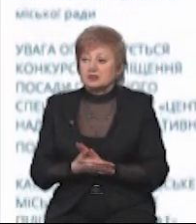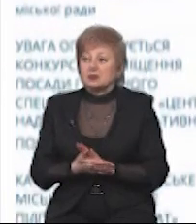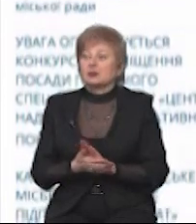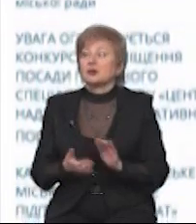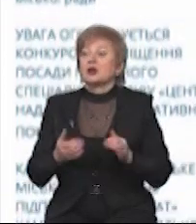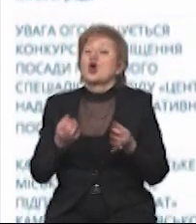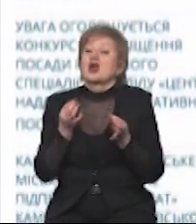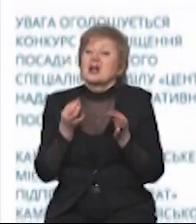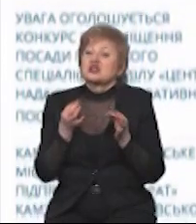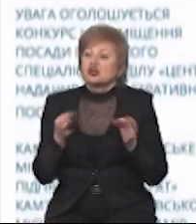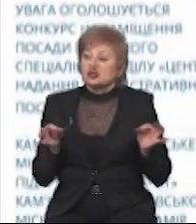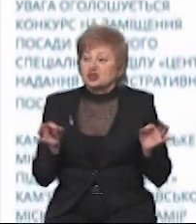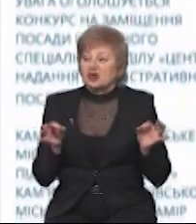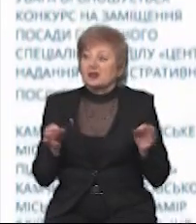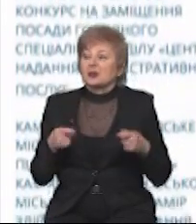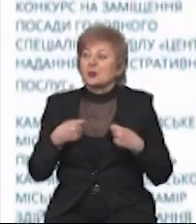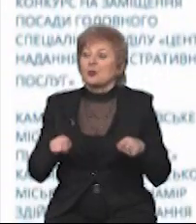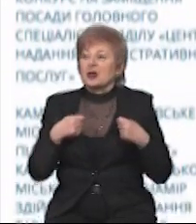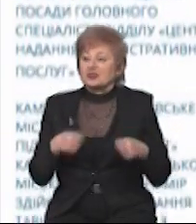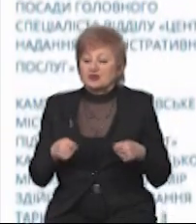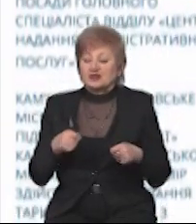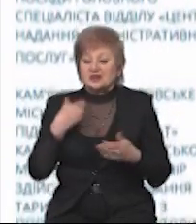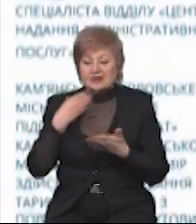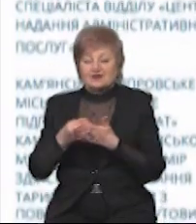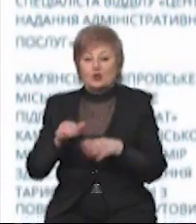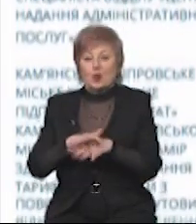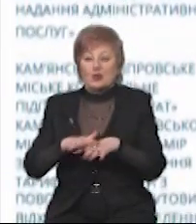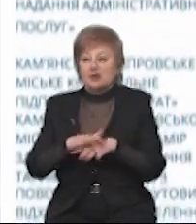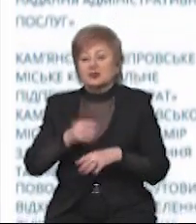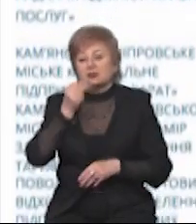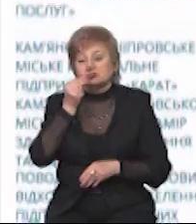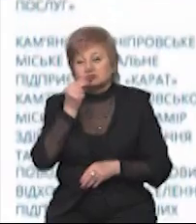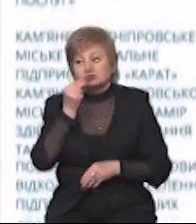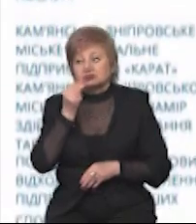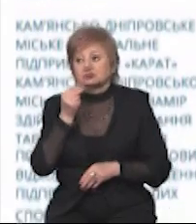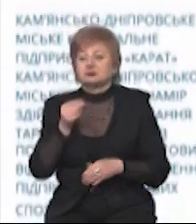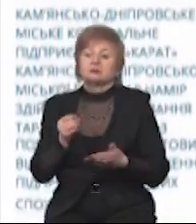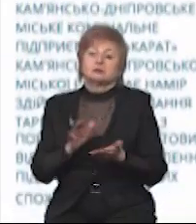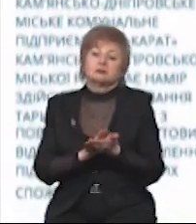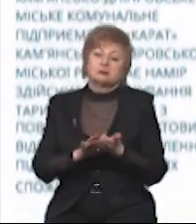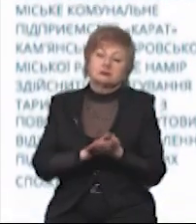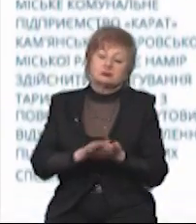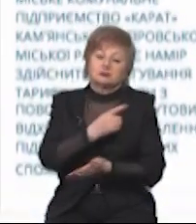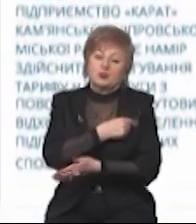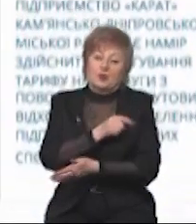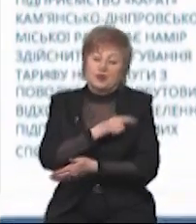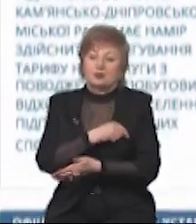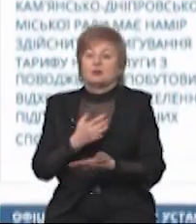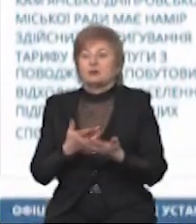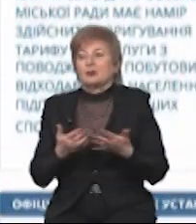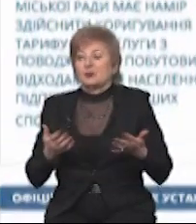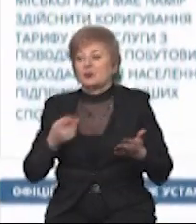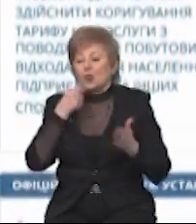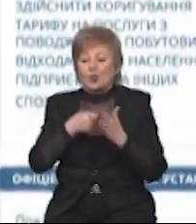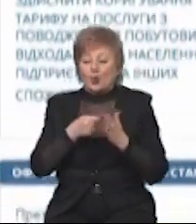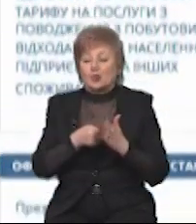власне, дозволяється реалізовувати на міському ринку харчові продукти, засоби гігієни, ветеринарні препарати,